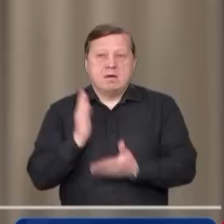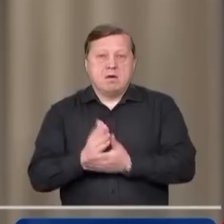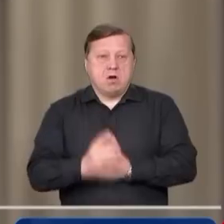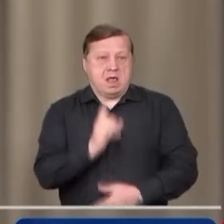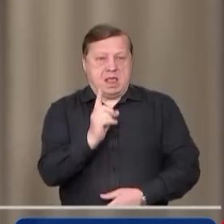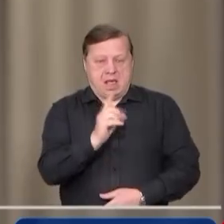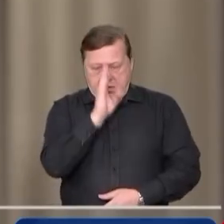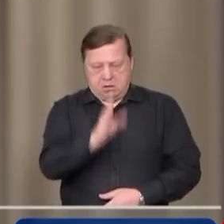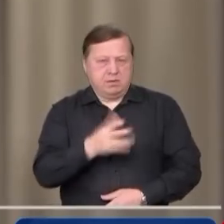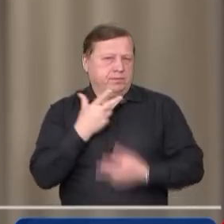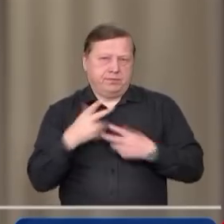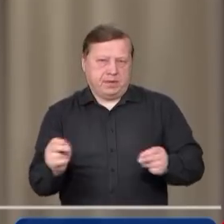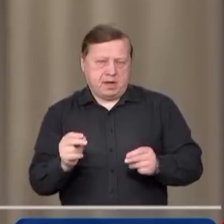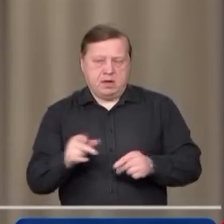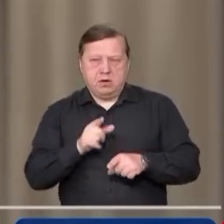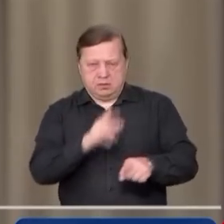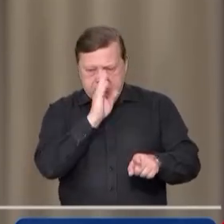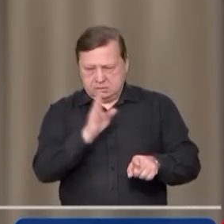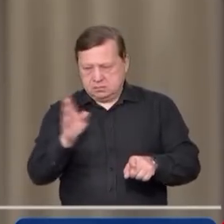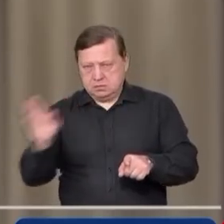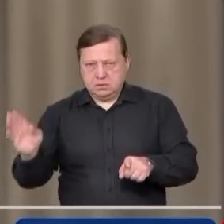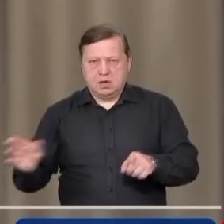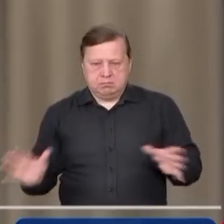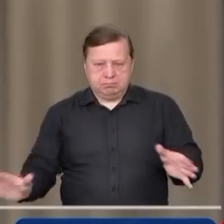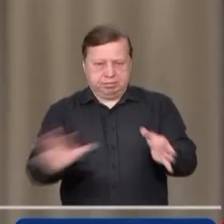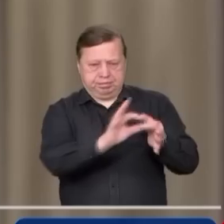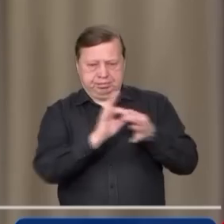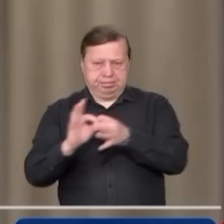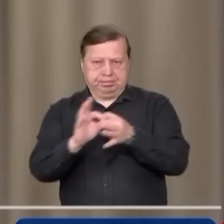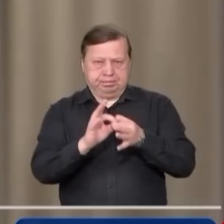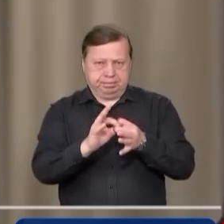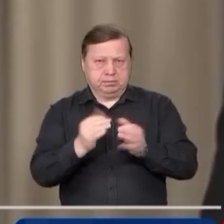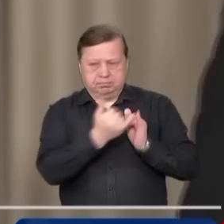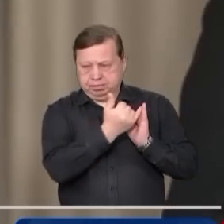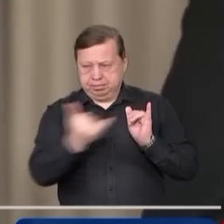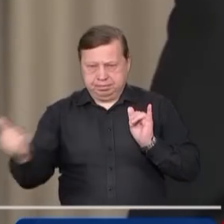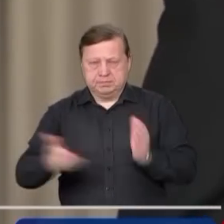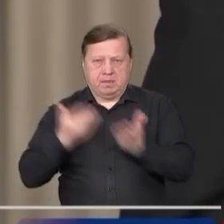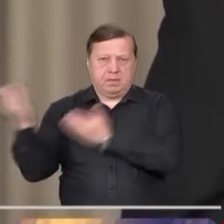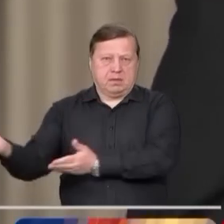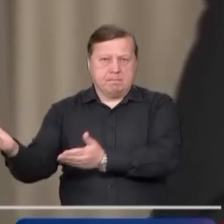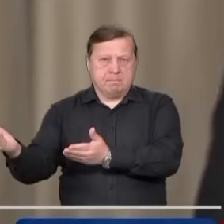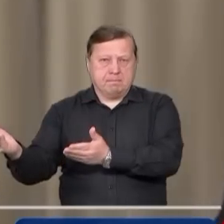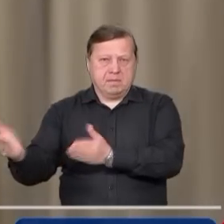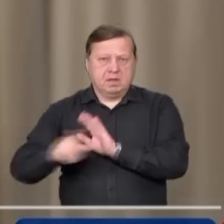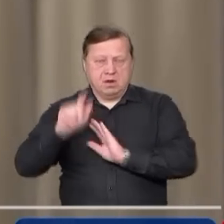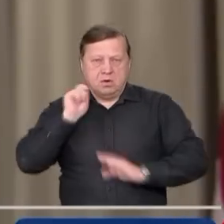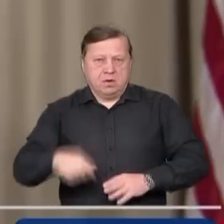platformie, lecz jest to wysiłek broni połączonych, które dostarczamy i uważamy, że na